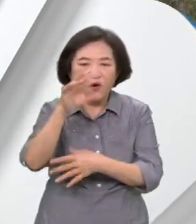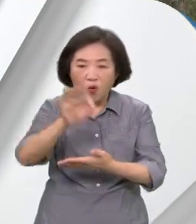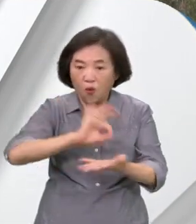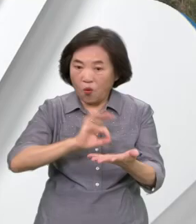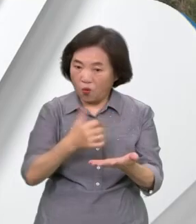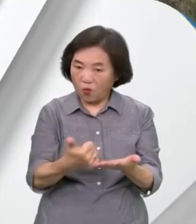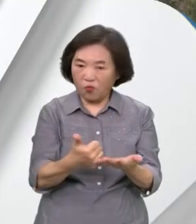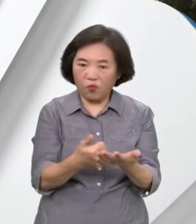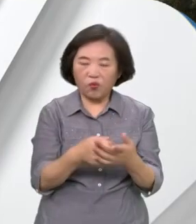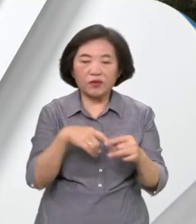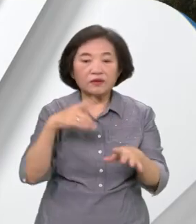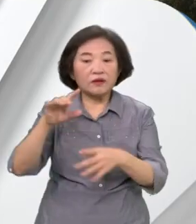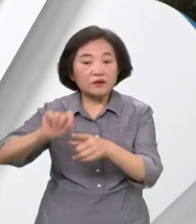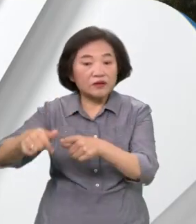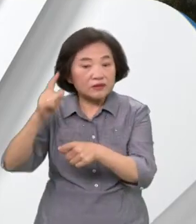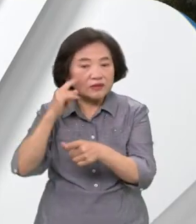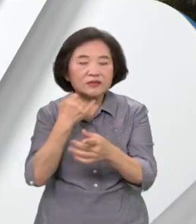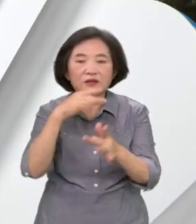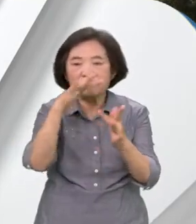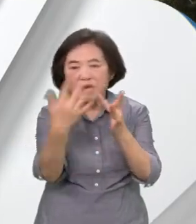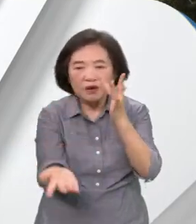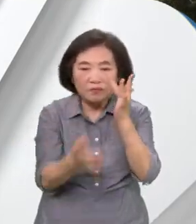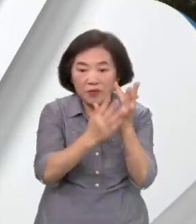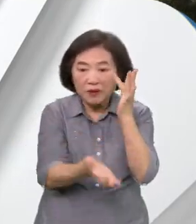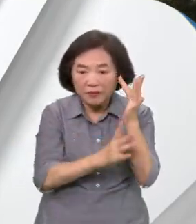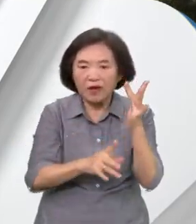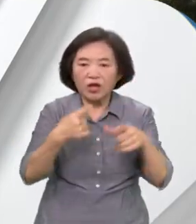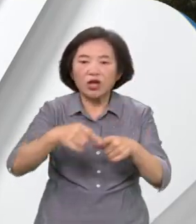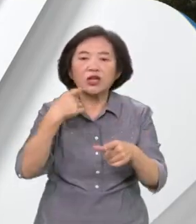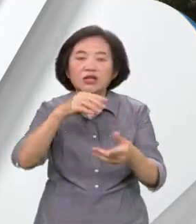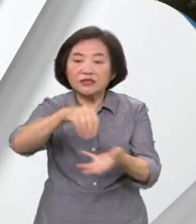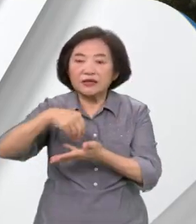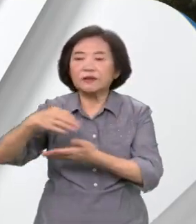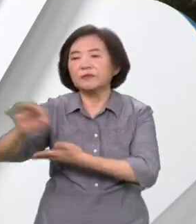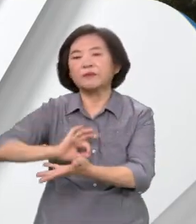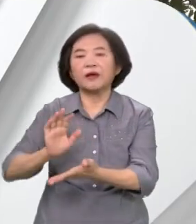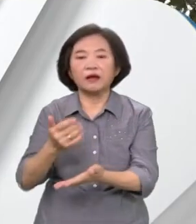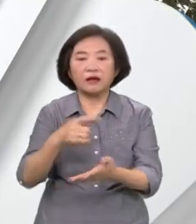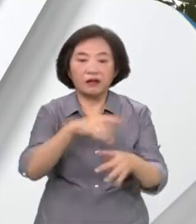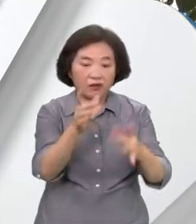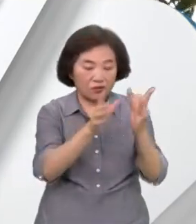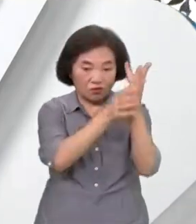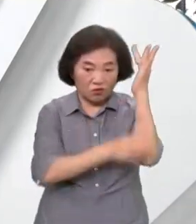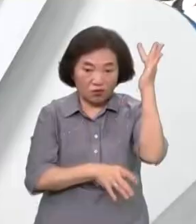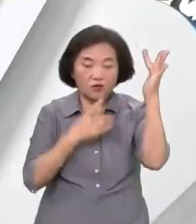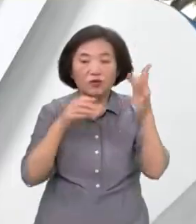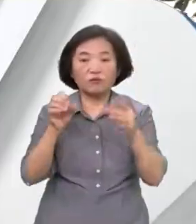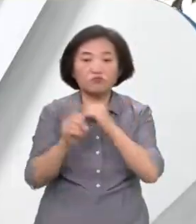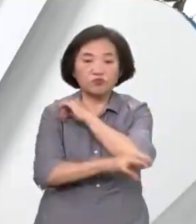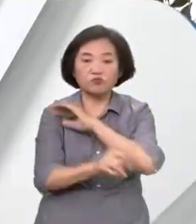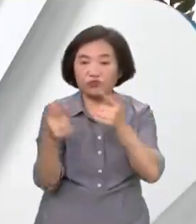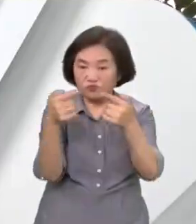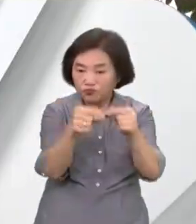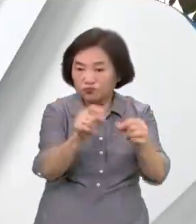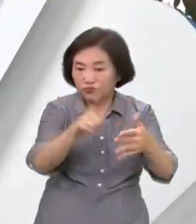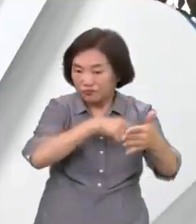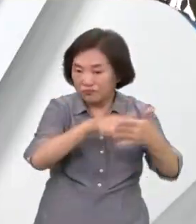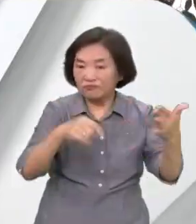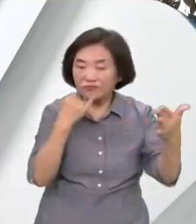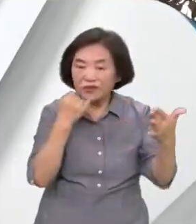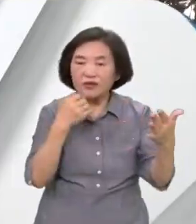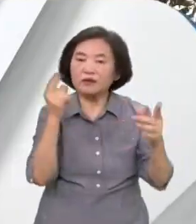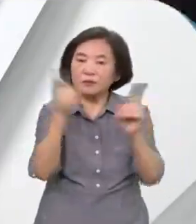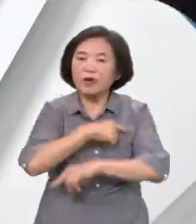叶，因在乡区团体的树牌也被做产品来卖。种树的固碳过后，也有机会做的交易碳